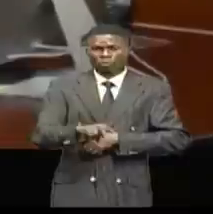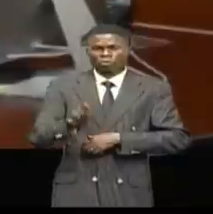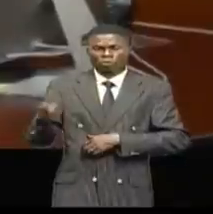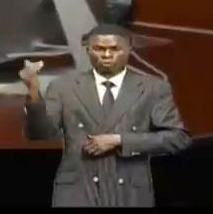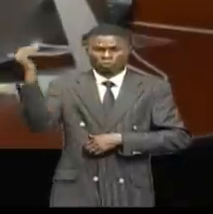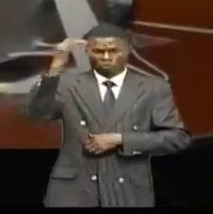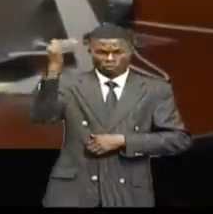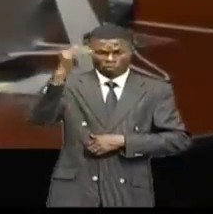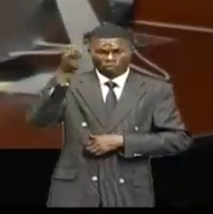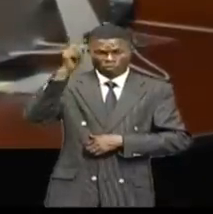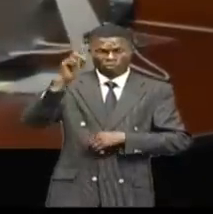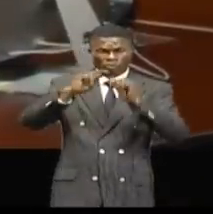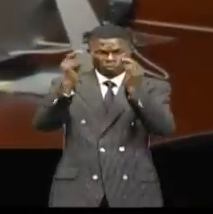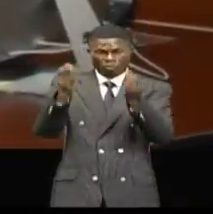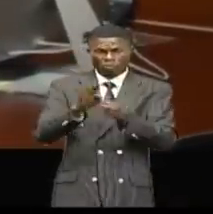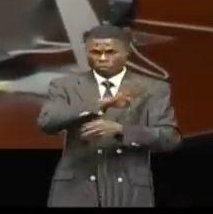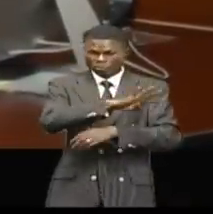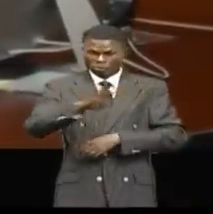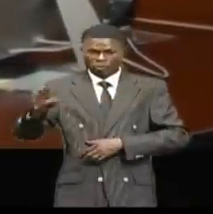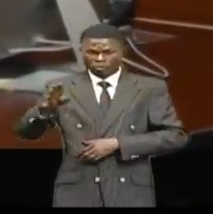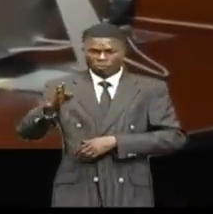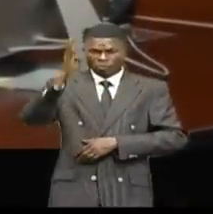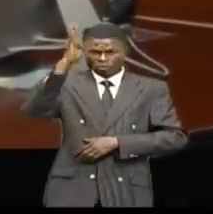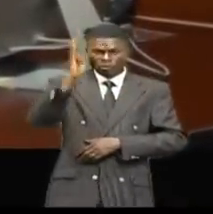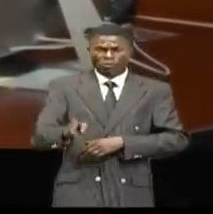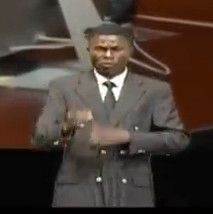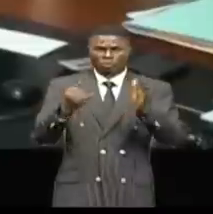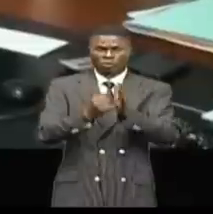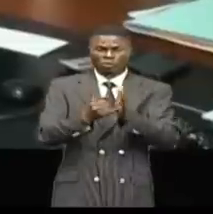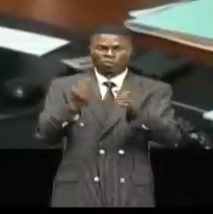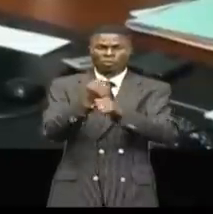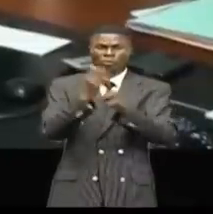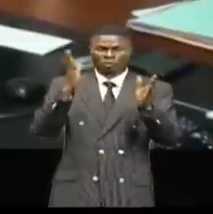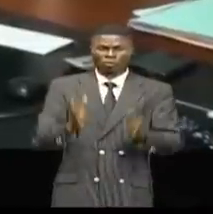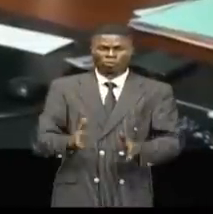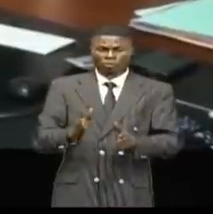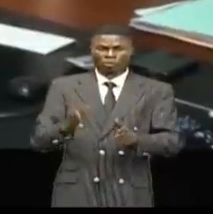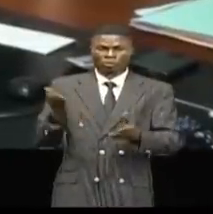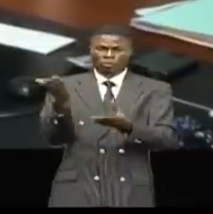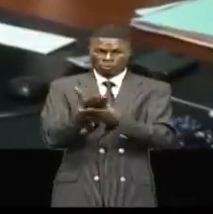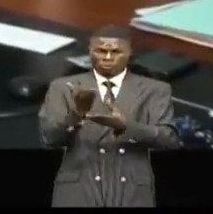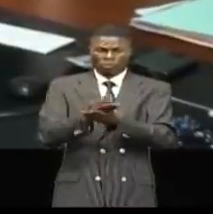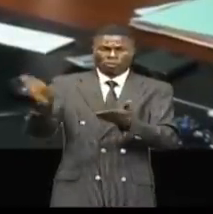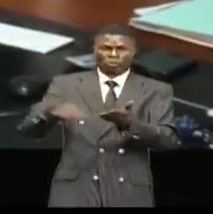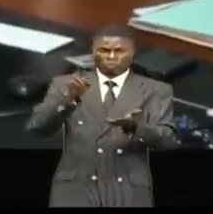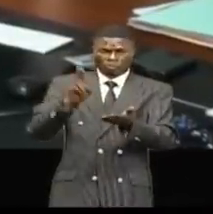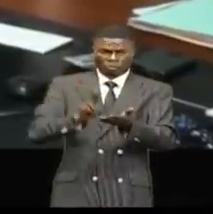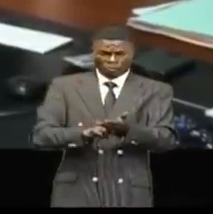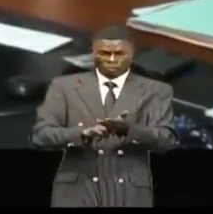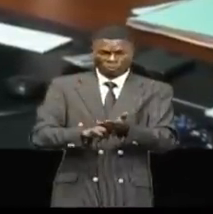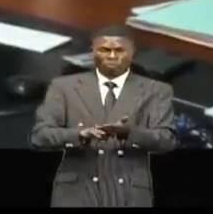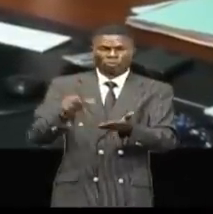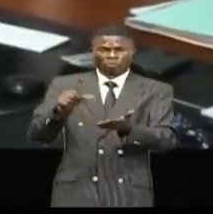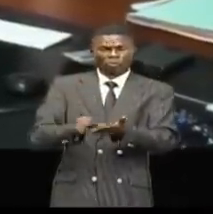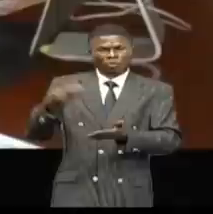a concerné 4 406 agents dont les actes juridiques ont été signés et notifiés. Une deuxième